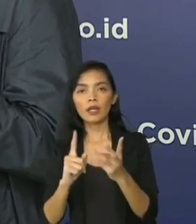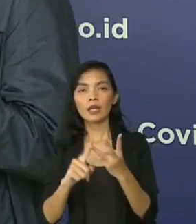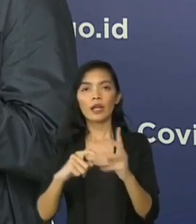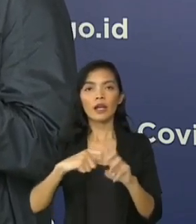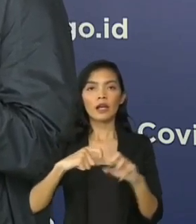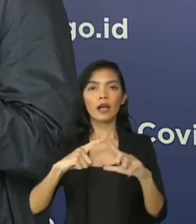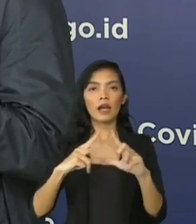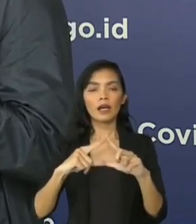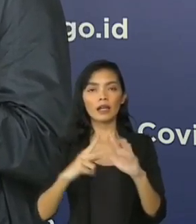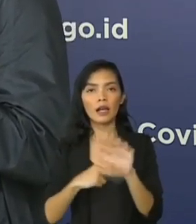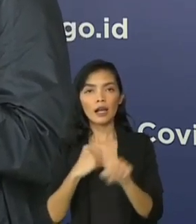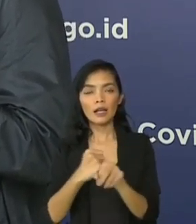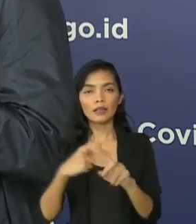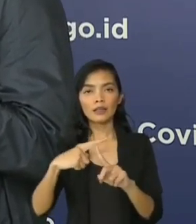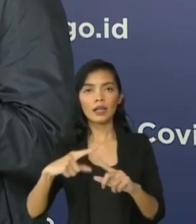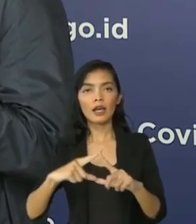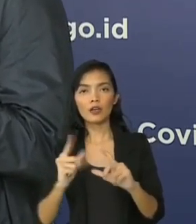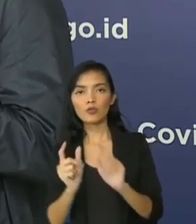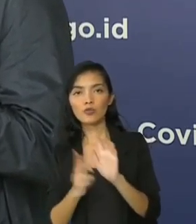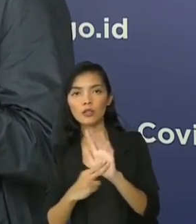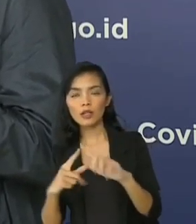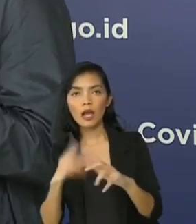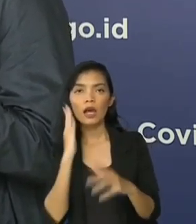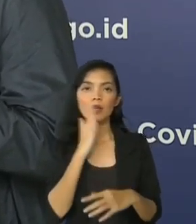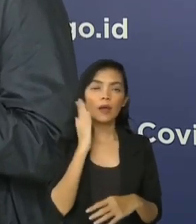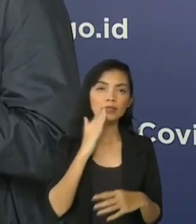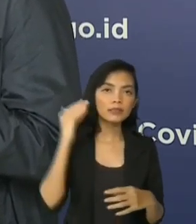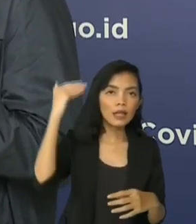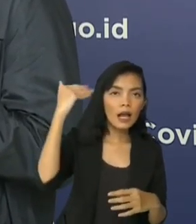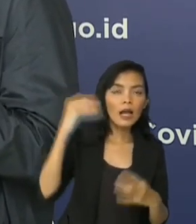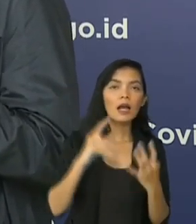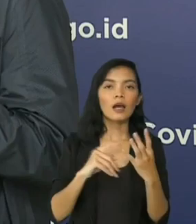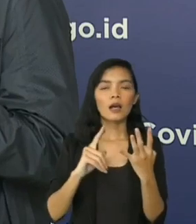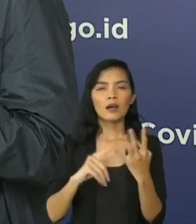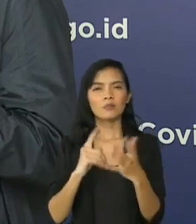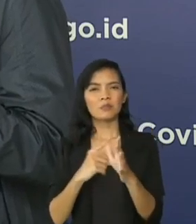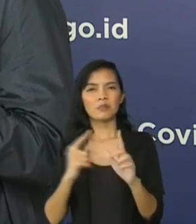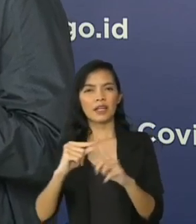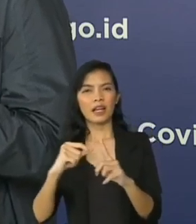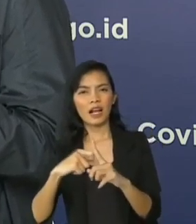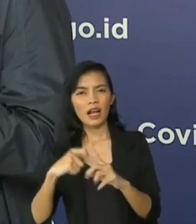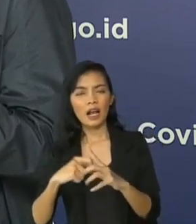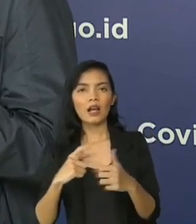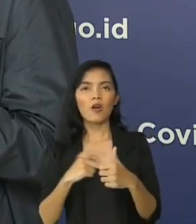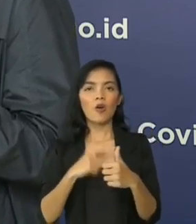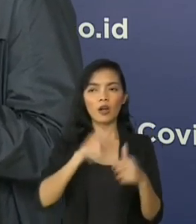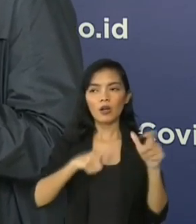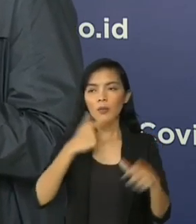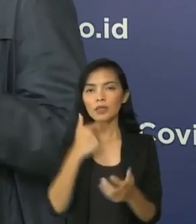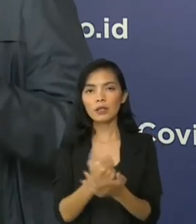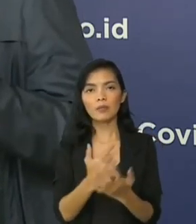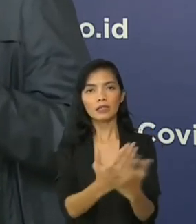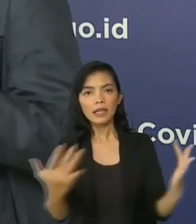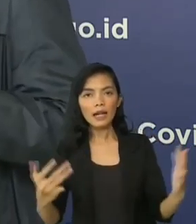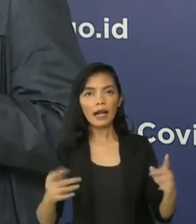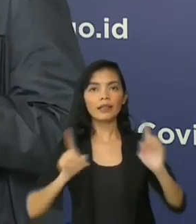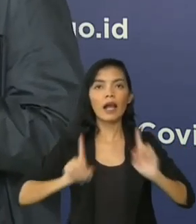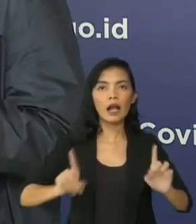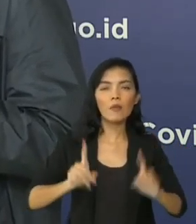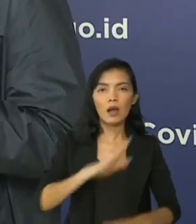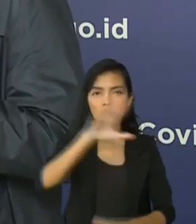karang taruna PKK Hai perangkat desa tokoh agama tokoh adat tokoh masyarakat harus